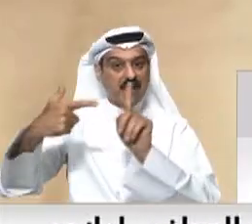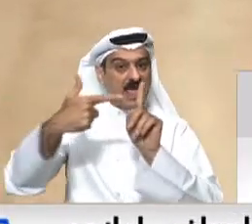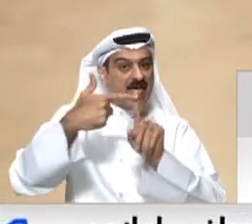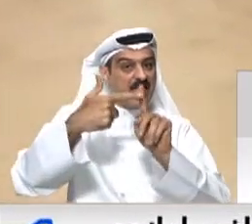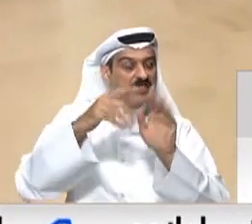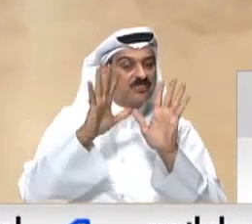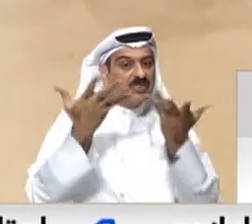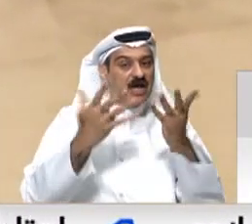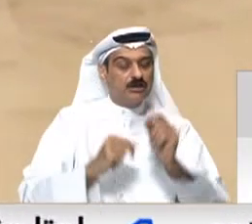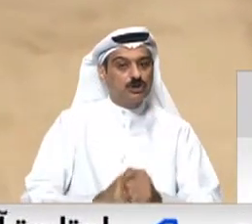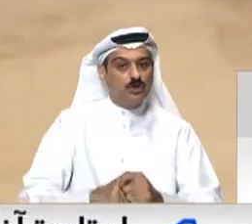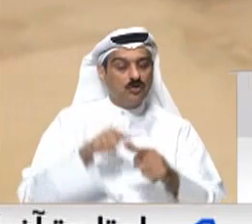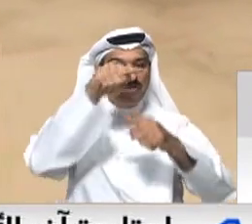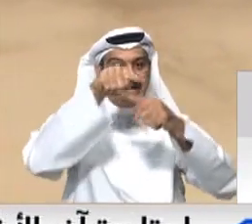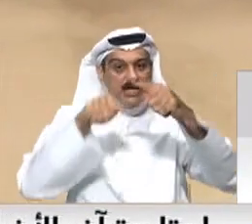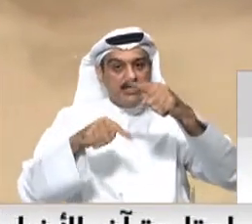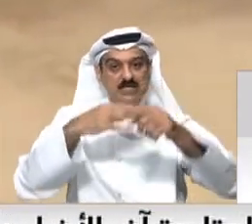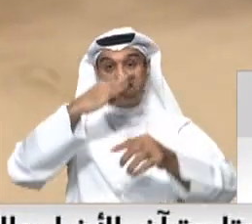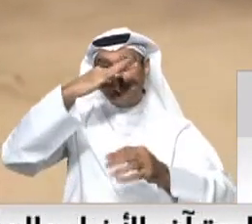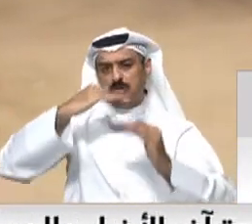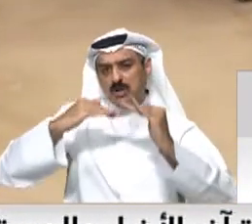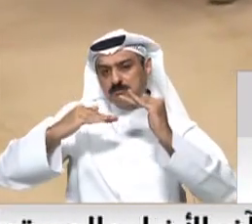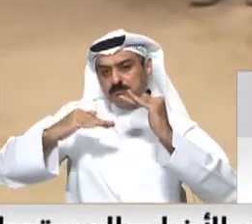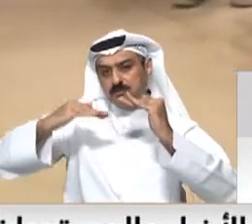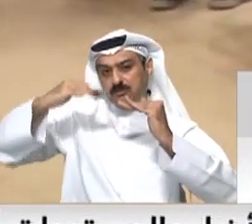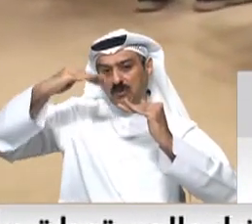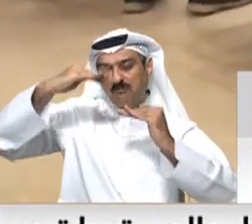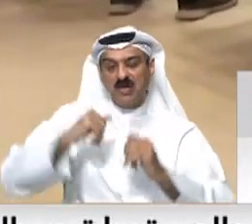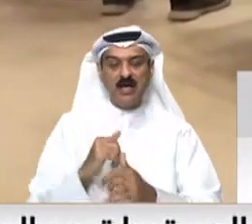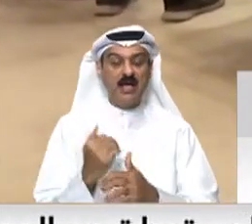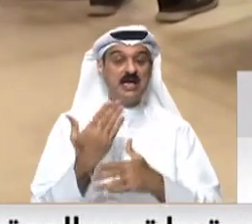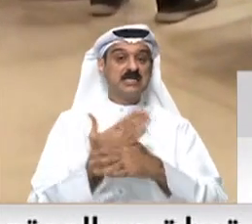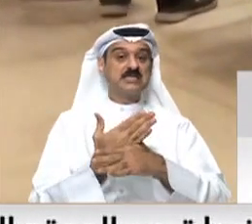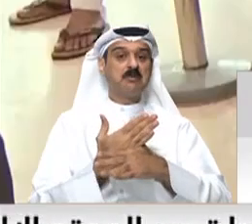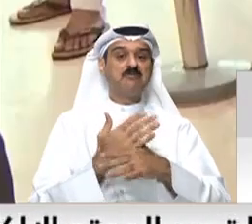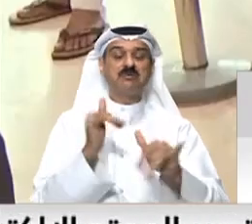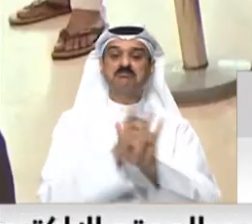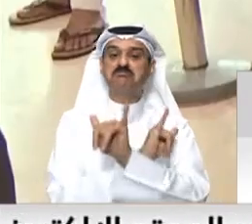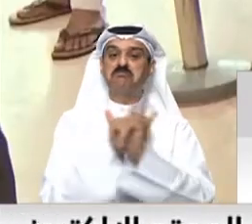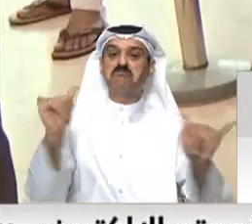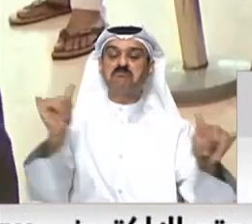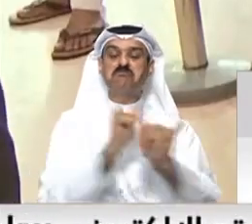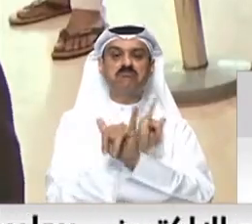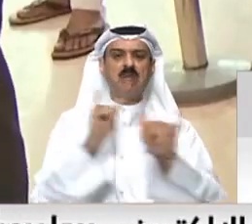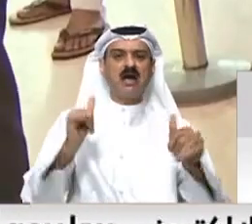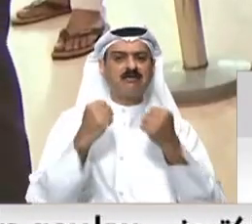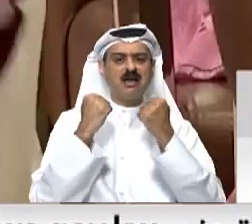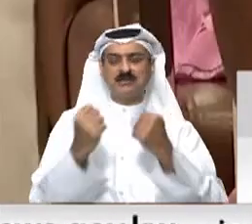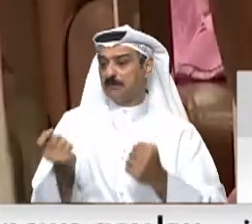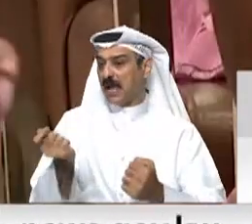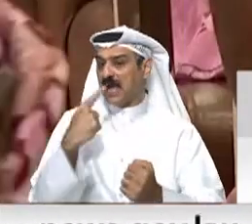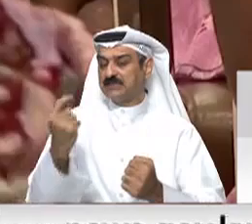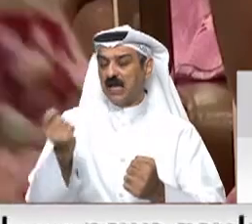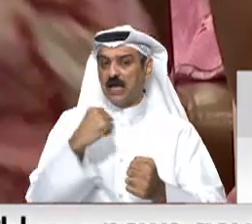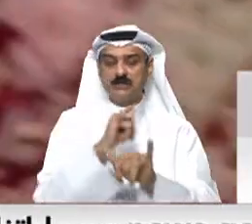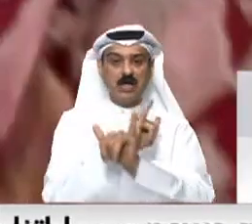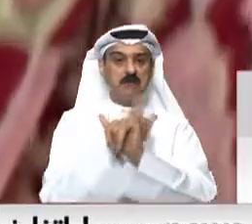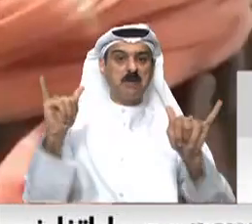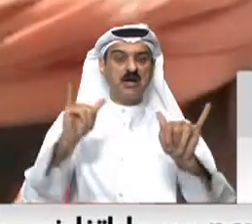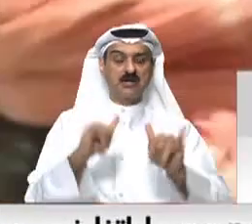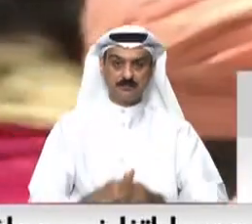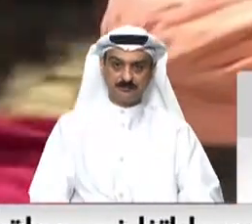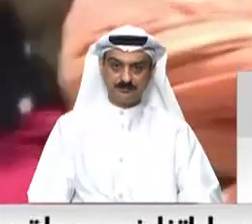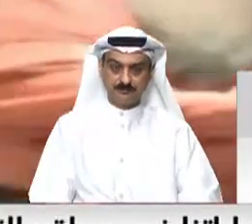من ارتفاع نسبه السكر في الدم لانهم غير قادرين على انتاج ما يكفي من الانسولين او الاستجابه له بشكل